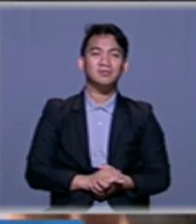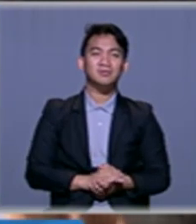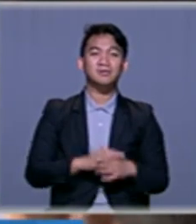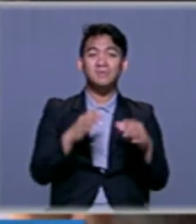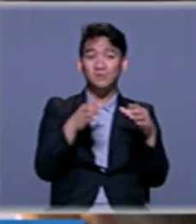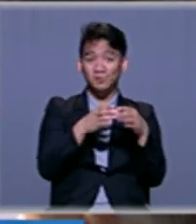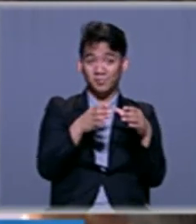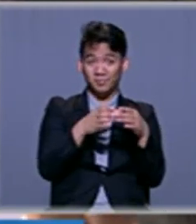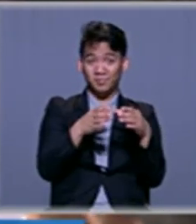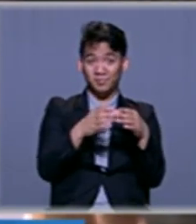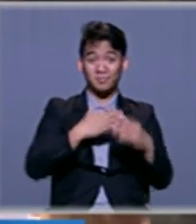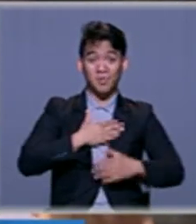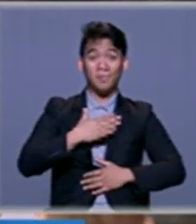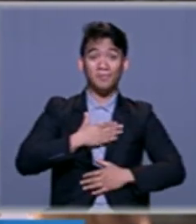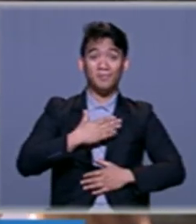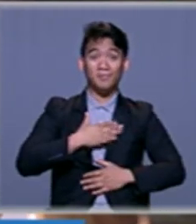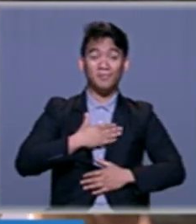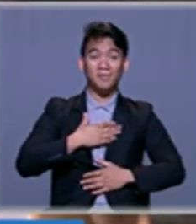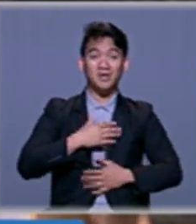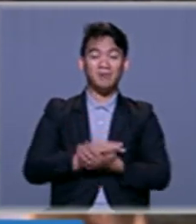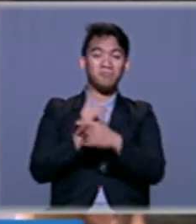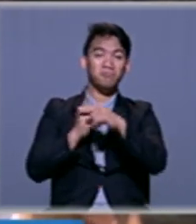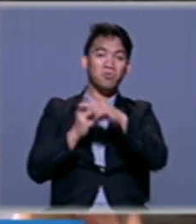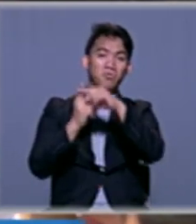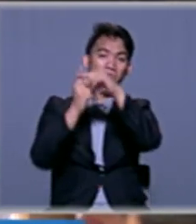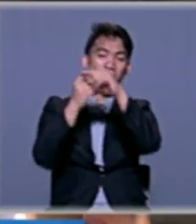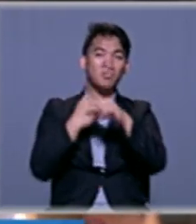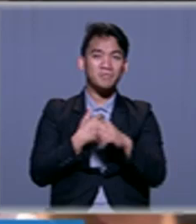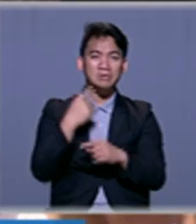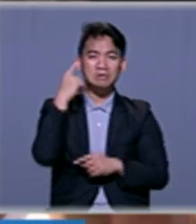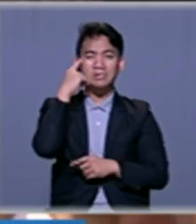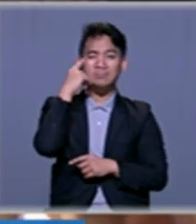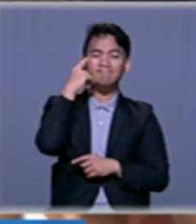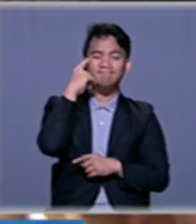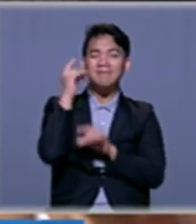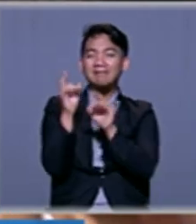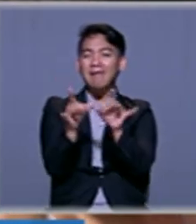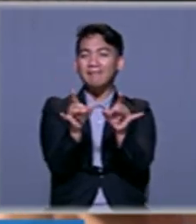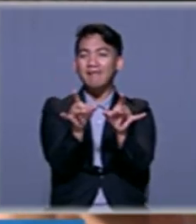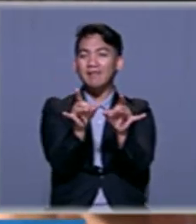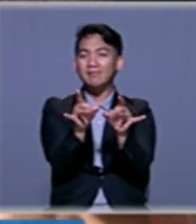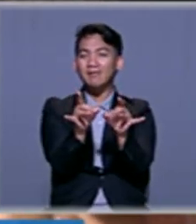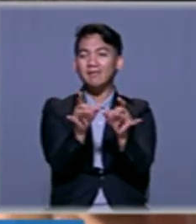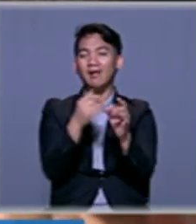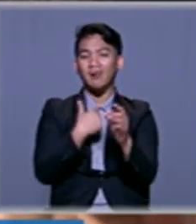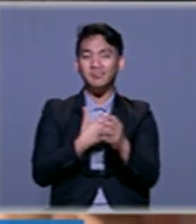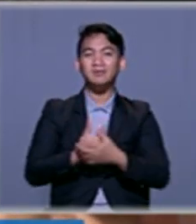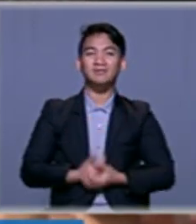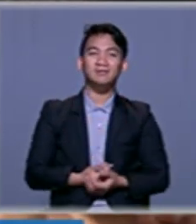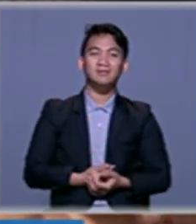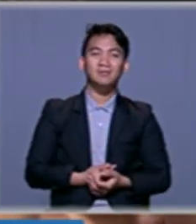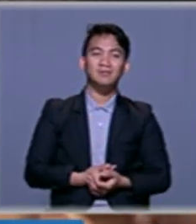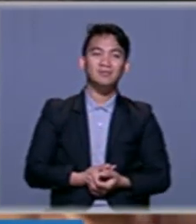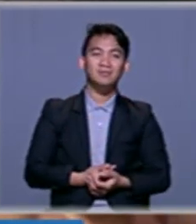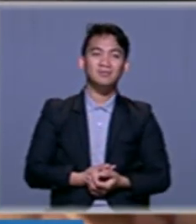คตใหม่เป็นบวกขึ้นทุกวันก็มีความพยายามที่จะตัดขาเตะตัดขาพวกเรานะครับ